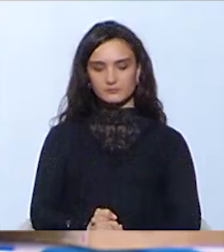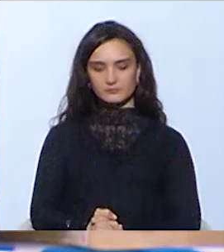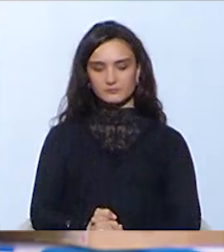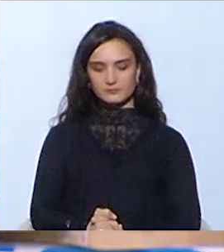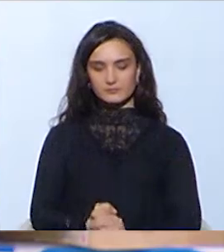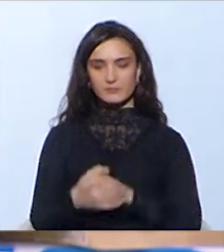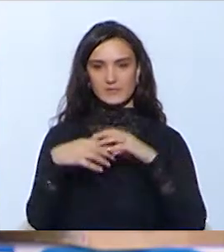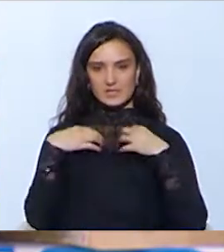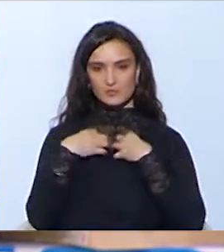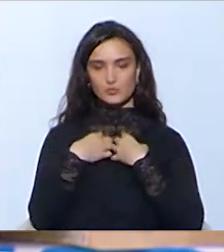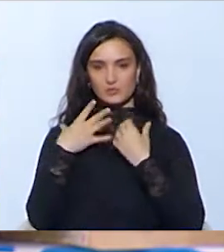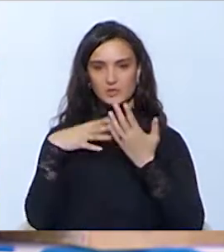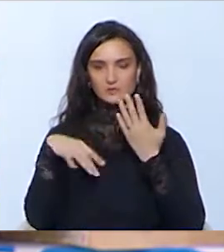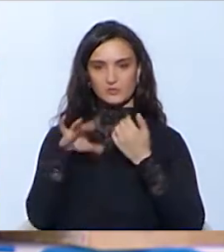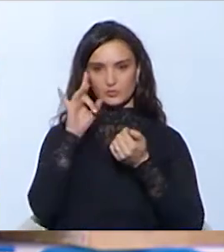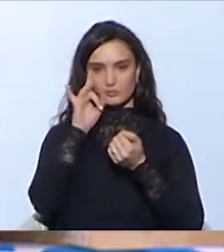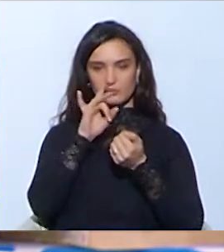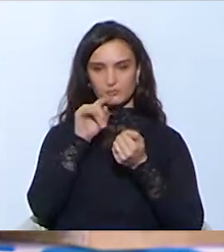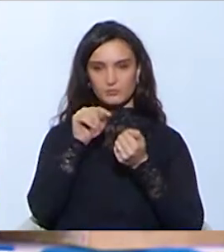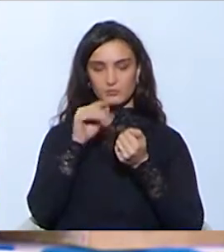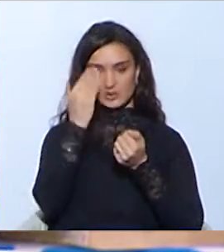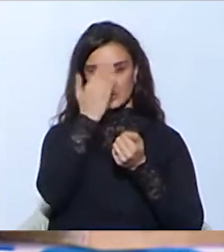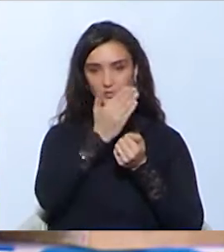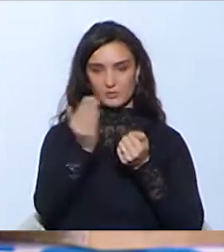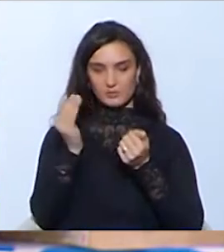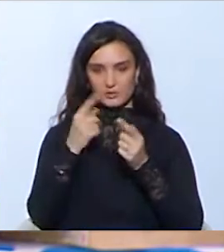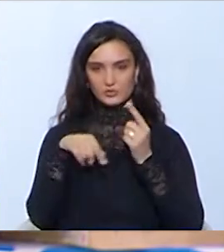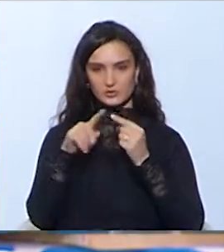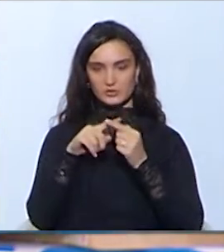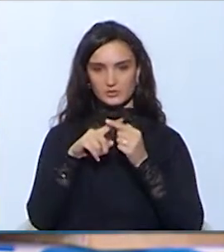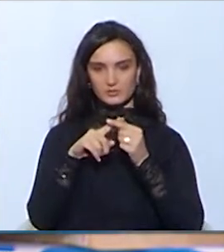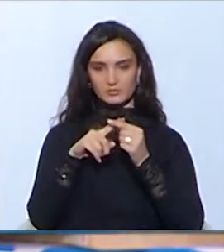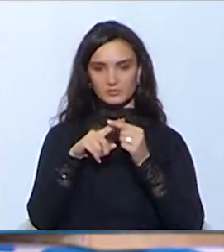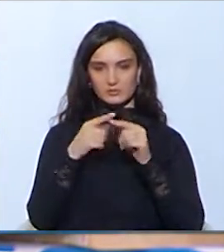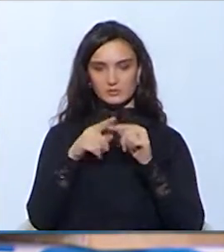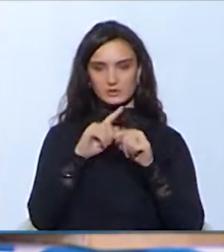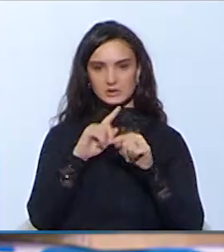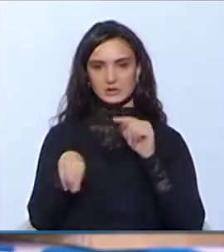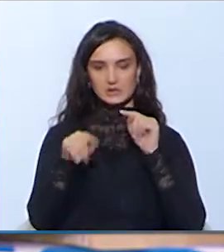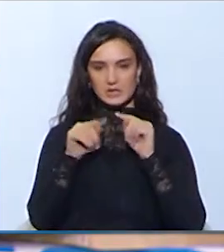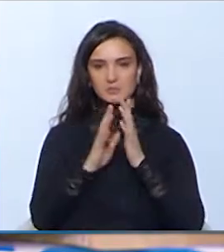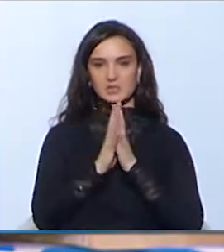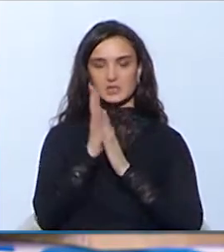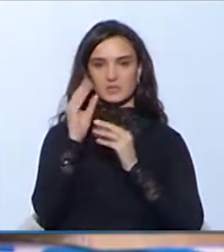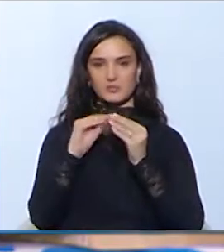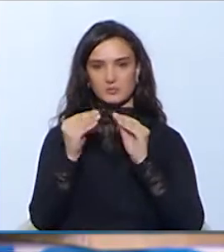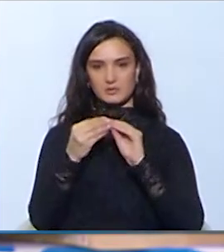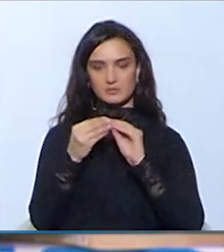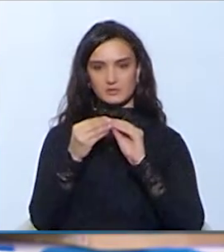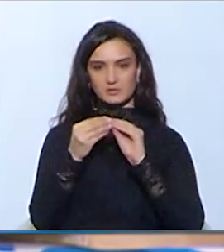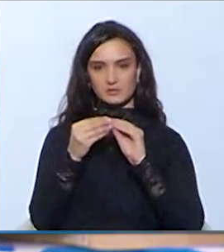ამ წუხაროდ ქართულ პოპულაციაში ცოტა იშვიათად ხვდებით ხოლმე აი ამ სწრაფი ზრდის პრობლემას.